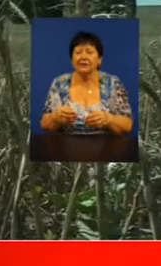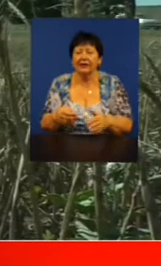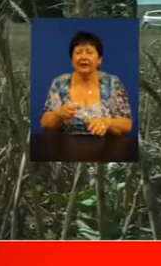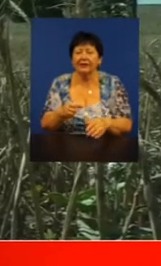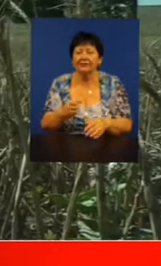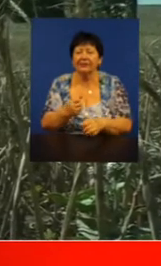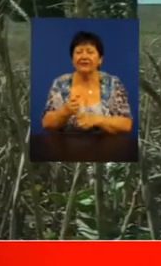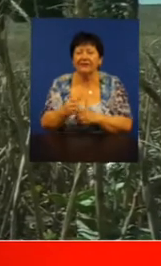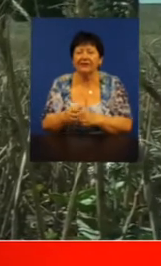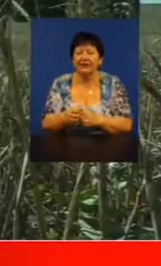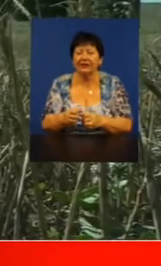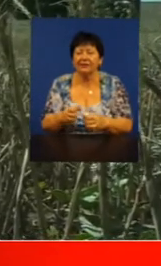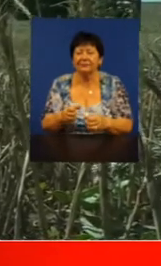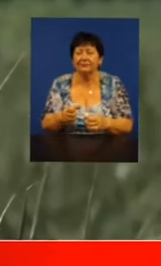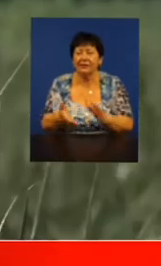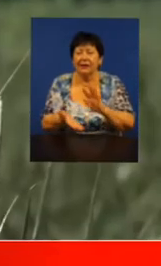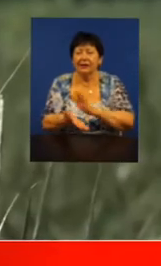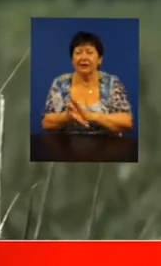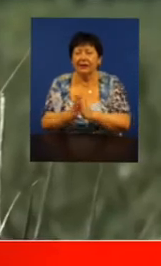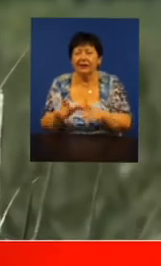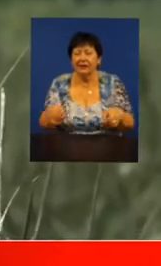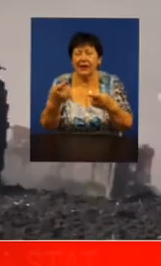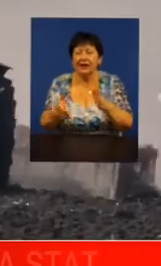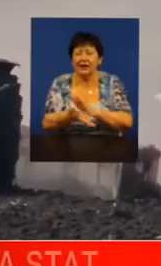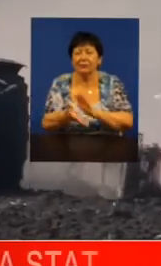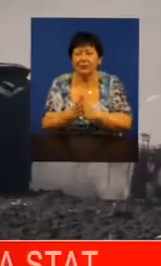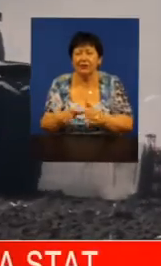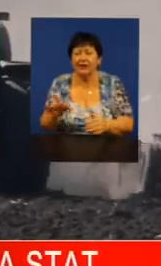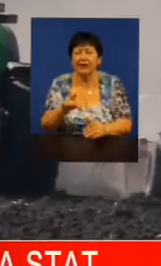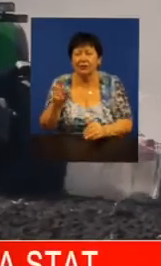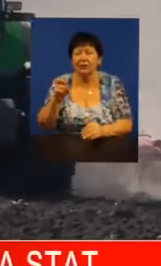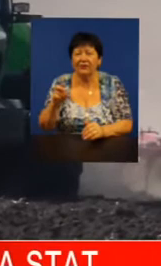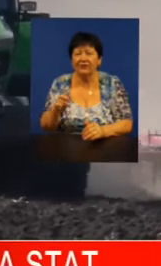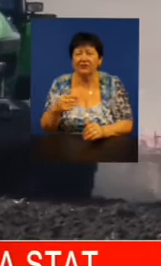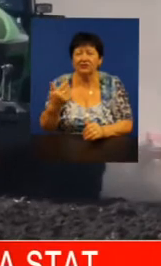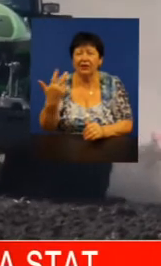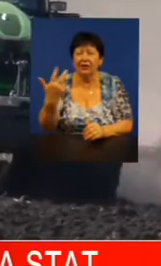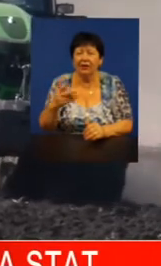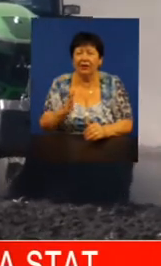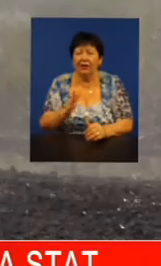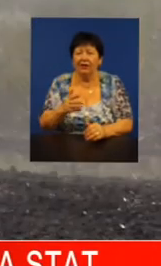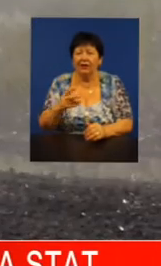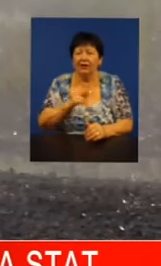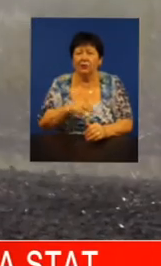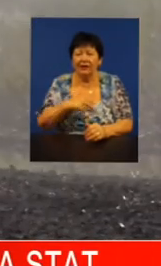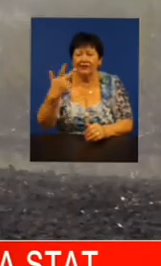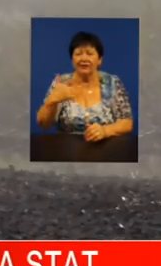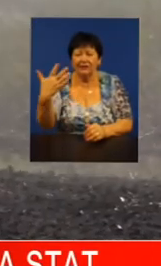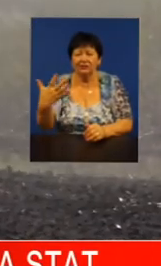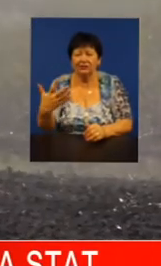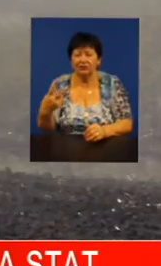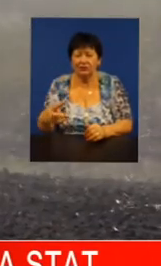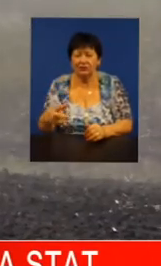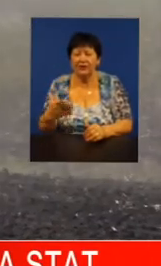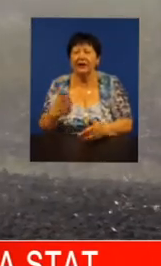în soluționarea problemelor create de secetă. În raionul Basarabească activează 35 de producători agricoli, care sunt